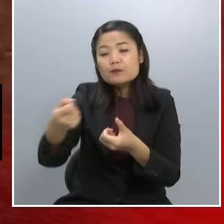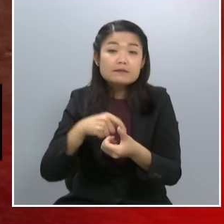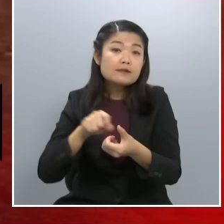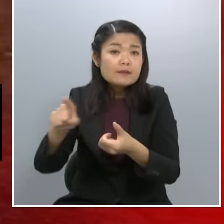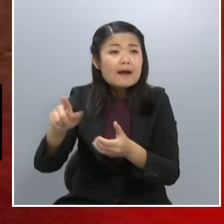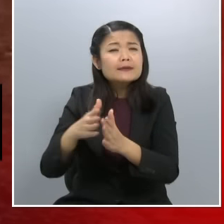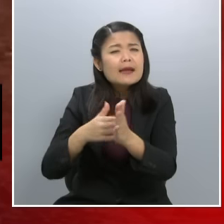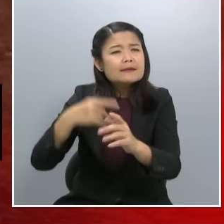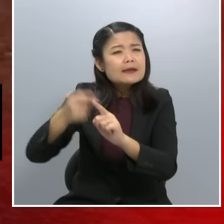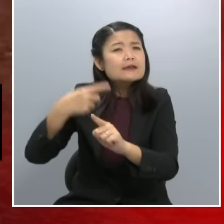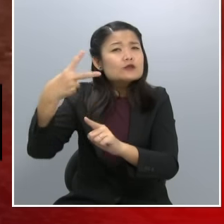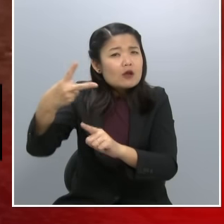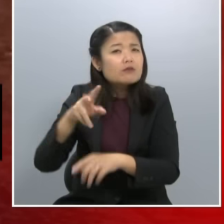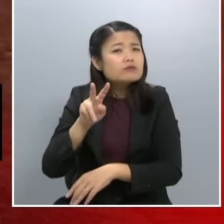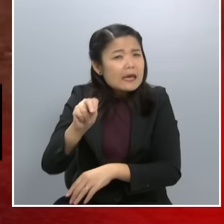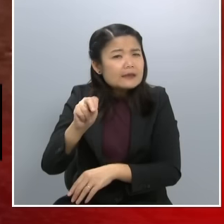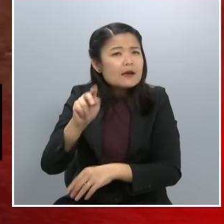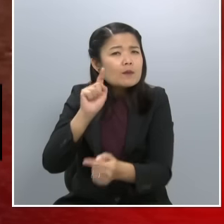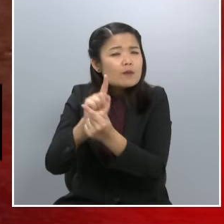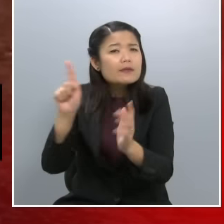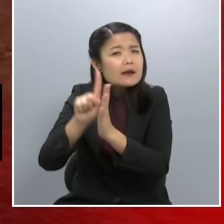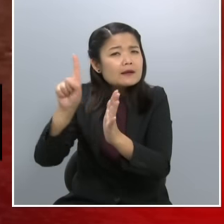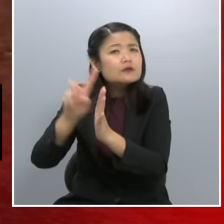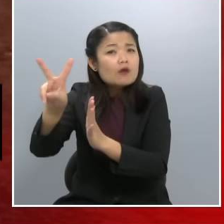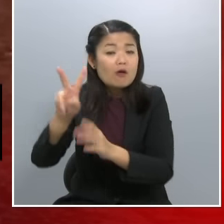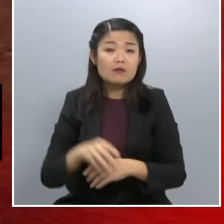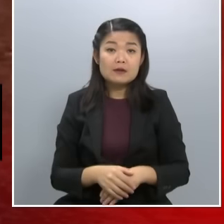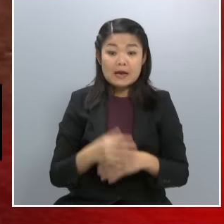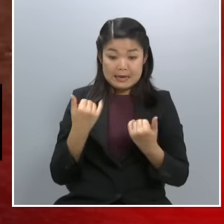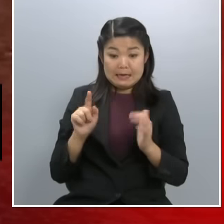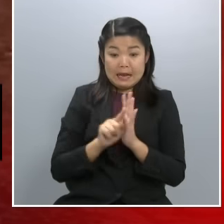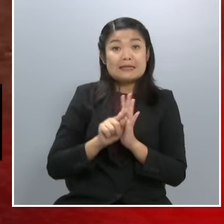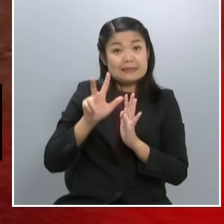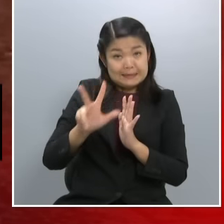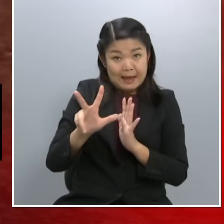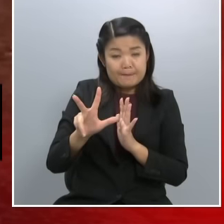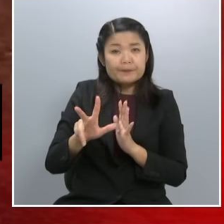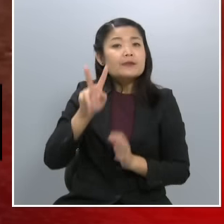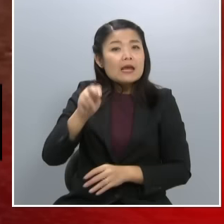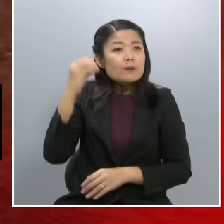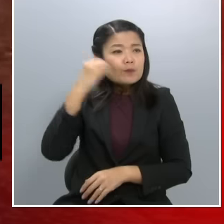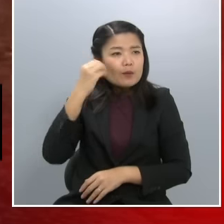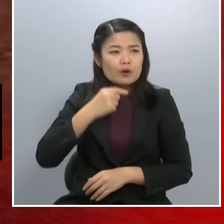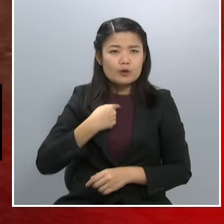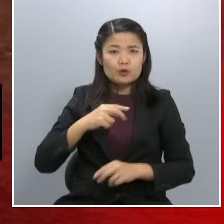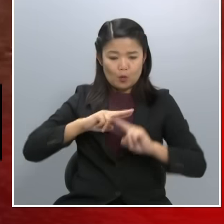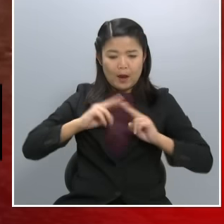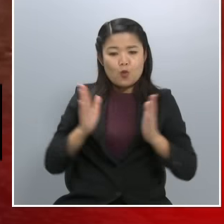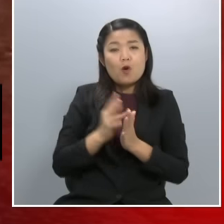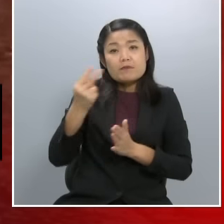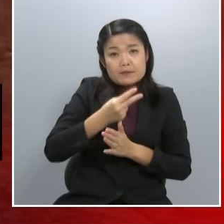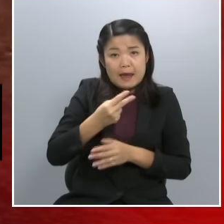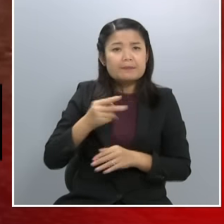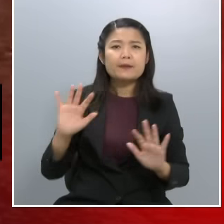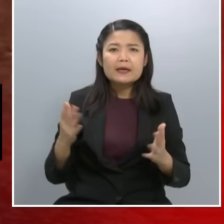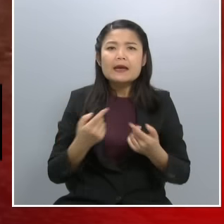สัก 2เดือนกว่าๆนัดเจอกันครั้ง 2ครั้งะล่าสุดที่เกิดเหตุเป็นครั้งที่ 3โดยนัดกันทุกครั้งเนี่ยตนเองไม่ได้พาหลานสาวไปด้วยแต่ครั้งนี้หลาน